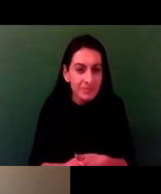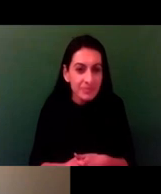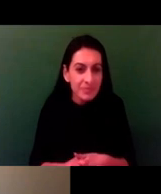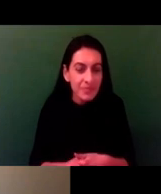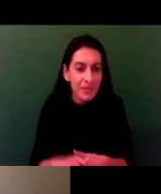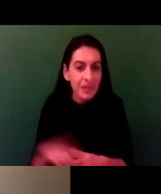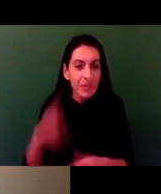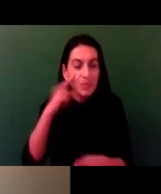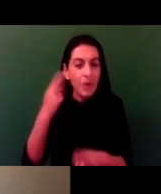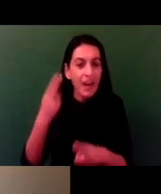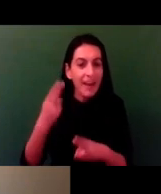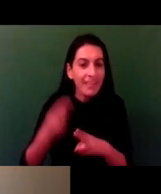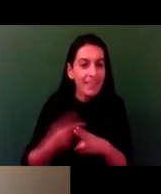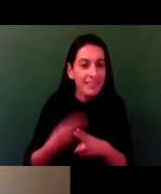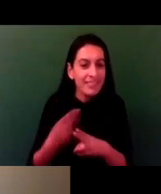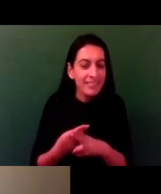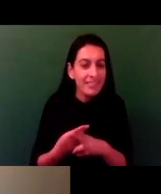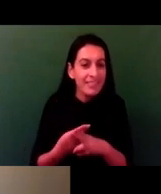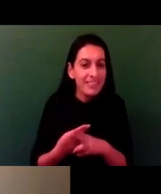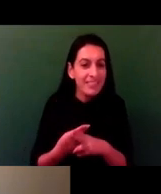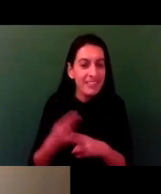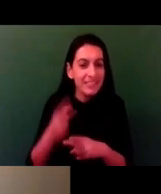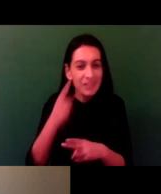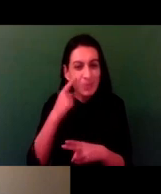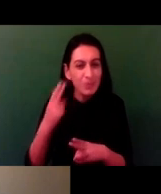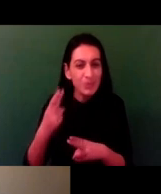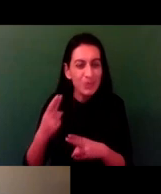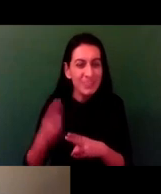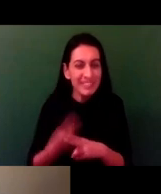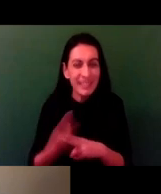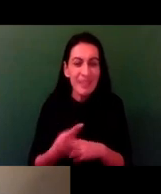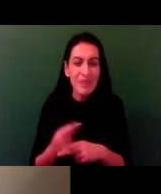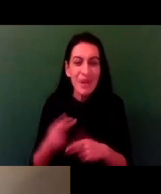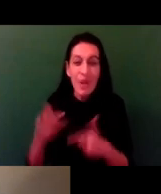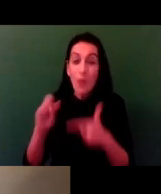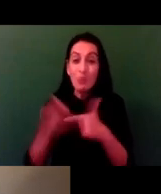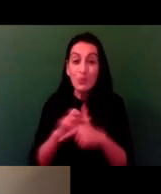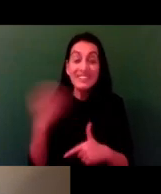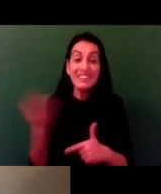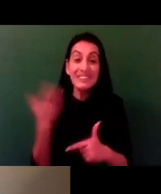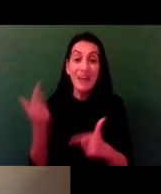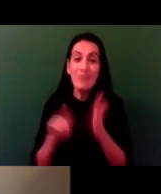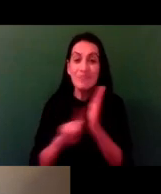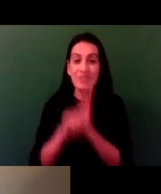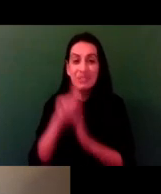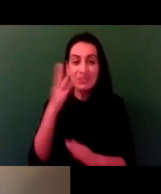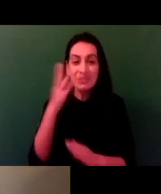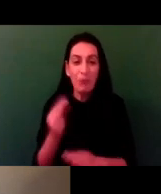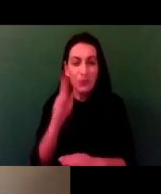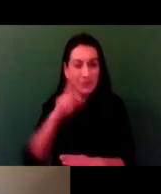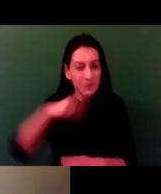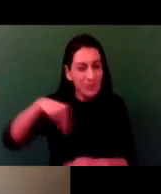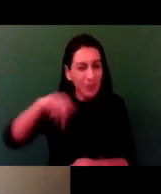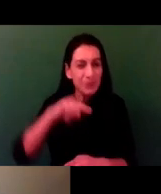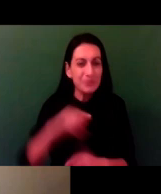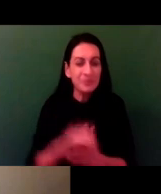sonuç izinden daha iyi başarılı olmuş gibi gördüm ben. Bilmiyorum. Bir anlık imajla anlaşılmaz ama yanlış da